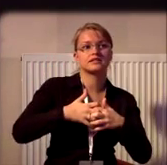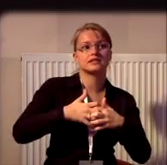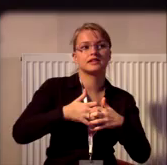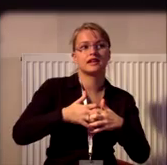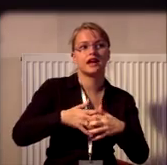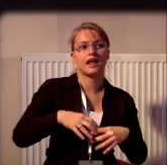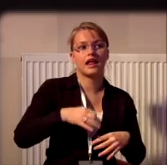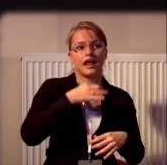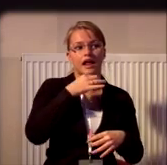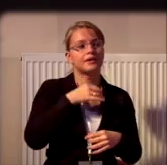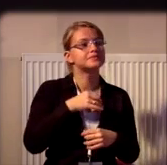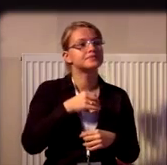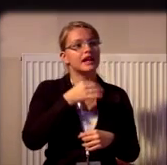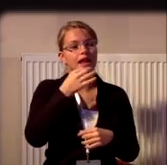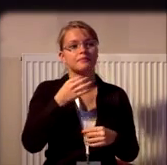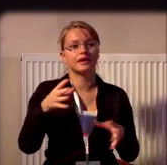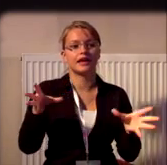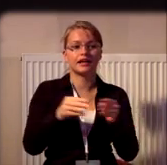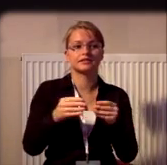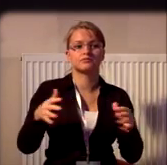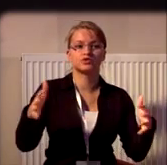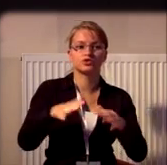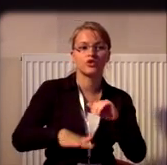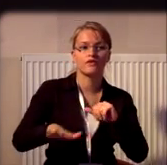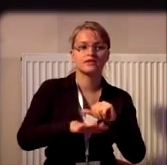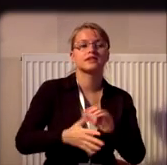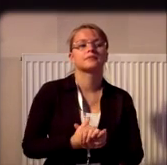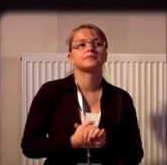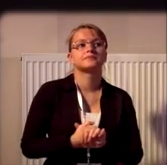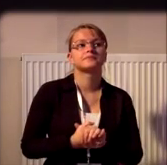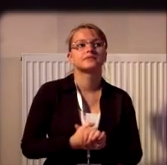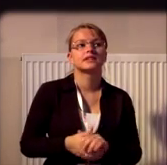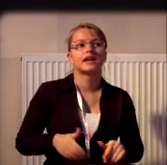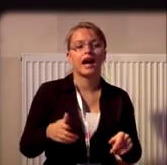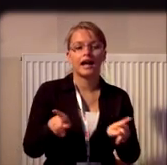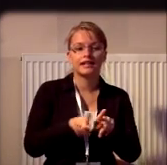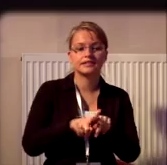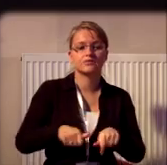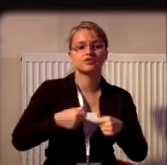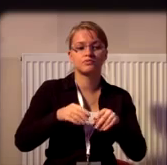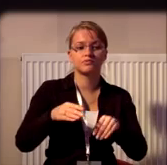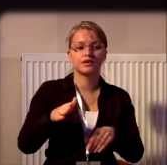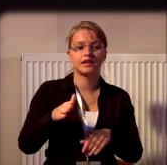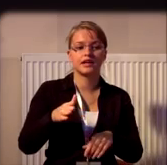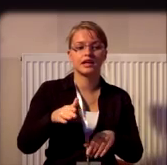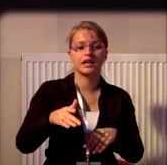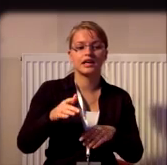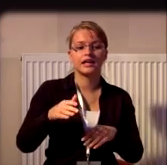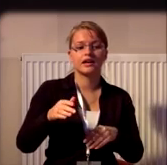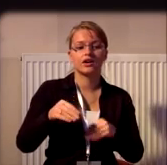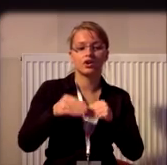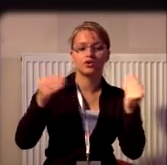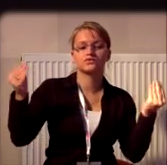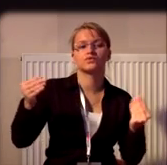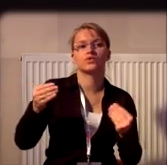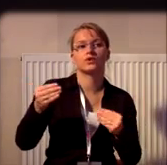właśnie wtopić w to środowisko. Ale jednocześnie, aby zadbać o ich wszechstronny rozwój, musimy zadbać